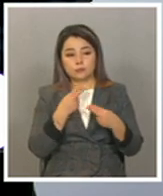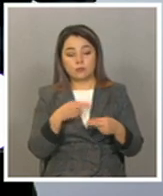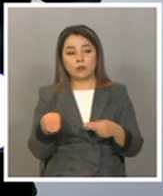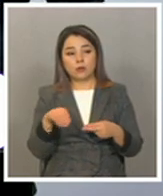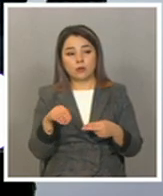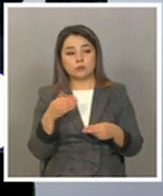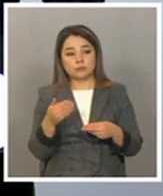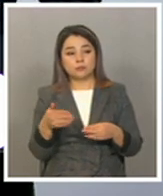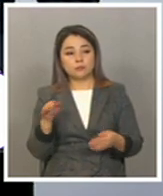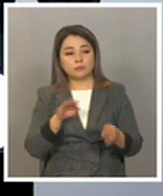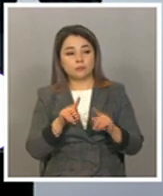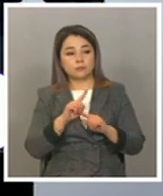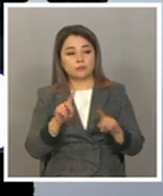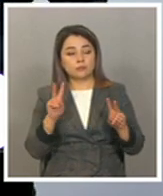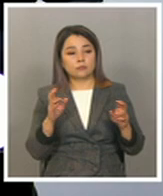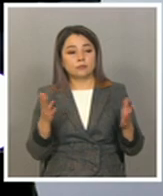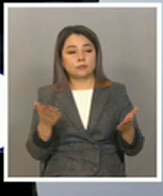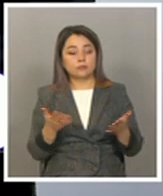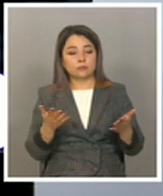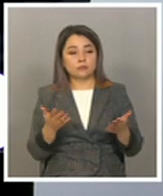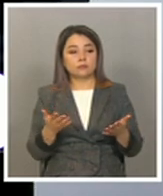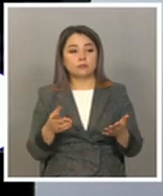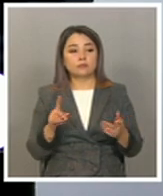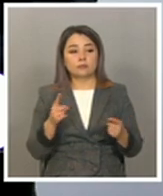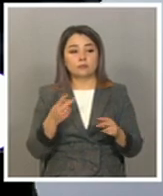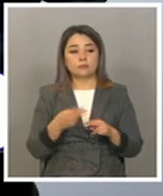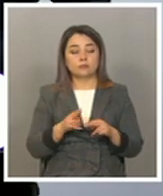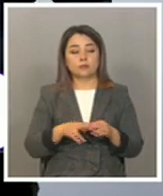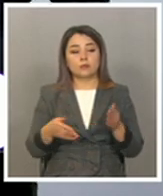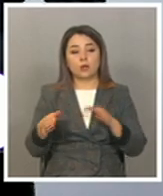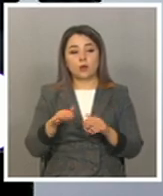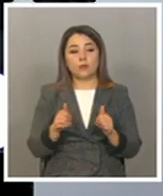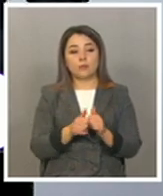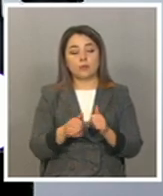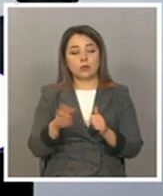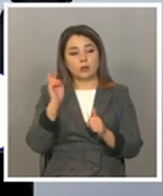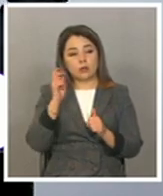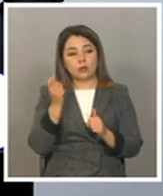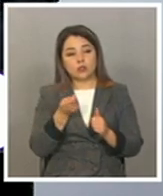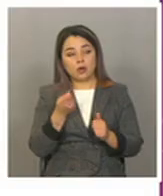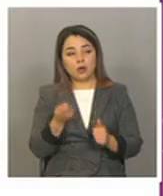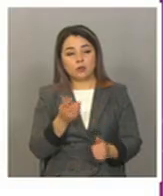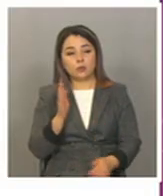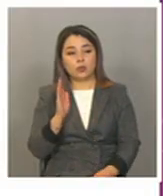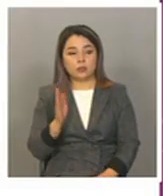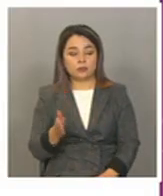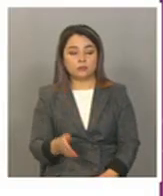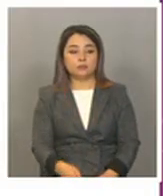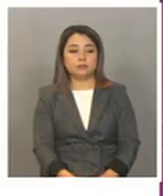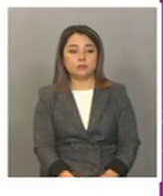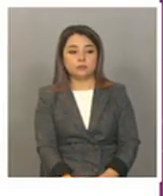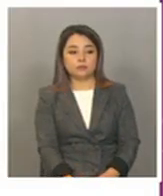топырағының ерекшелігі қандай? Неліктен таулы жерлерде қарашірік мөлшері аз болады?